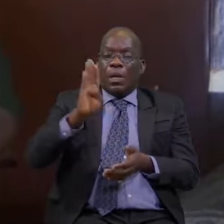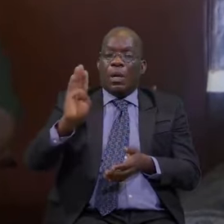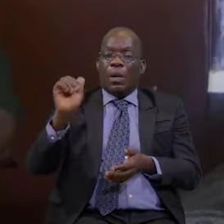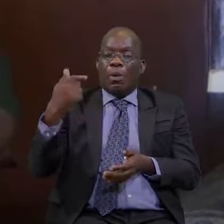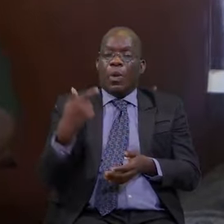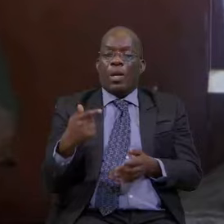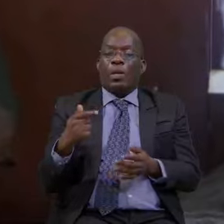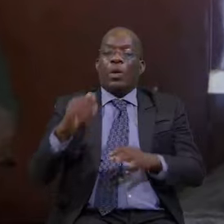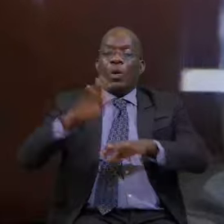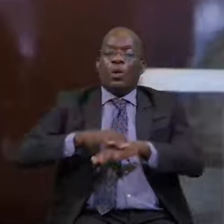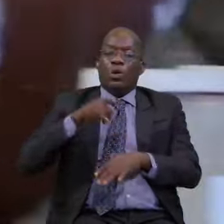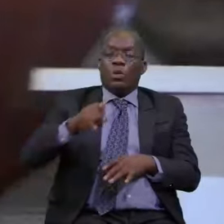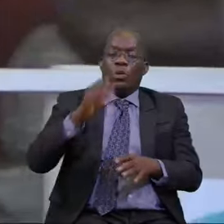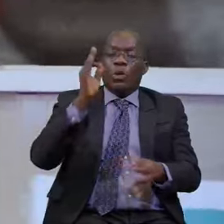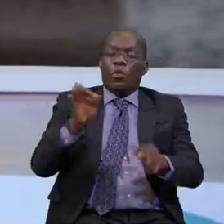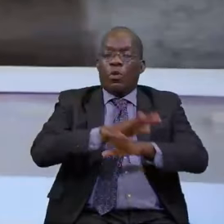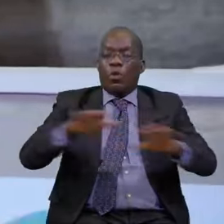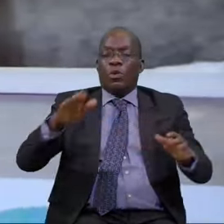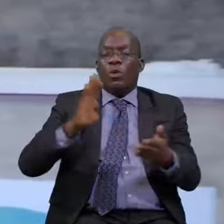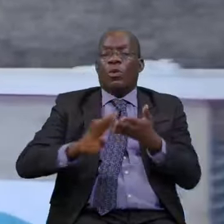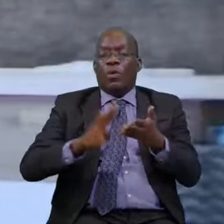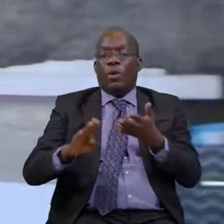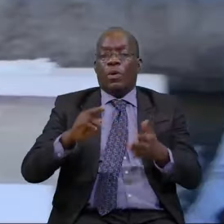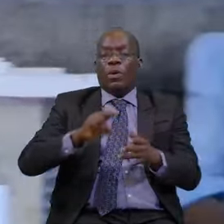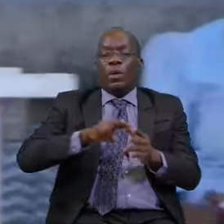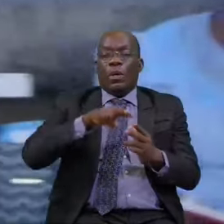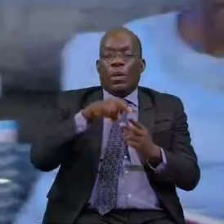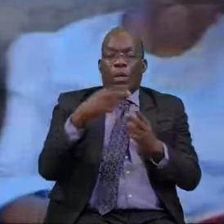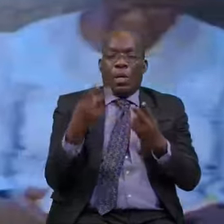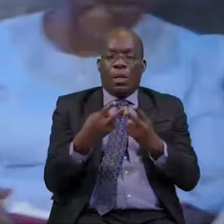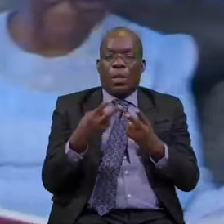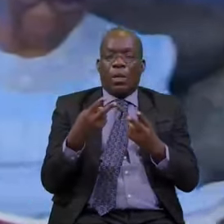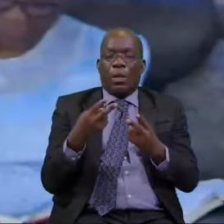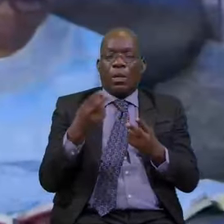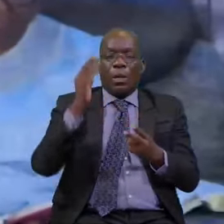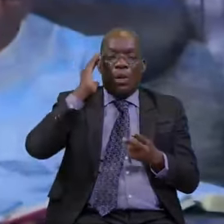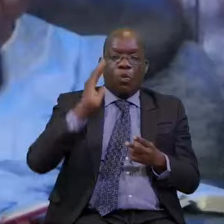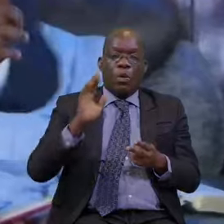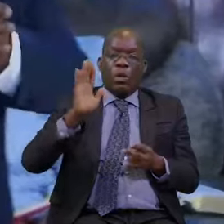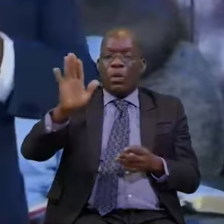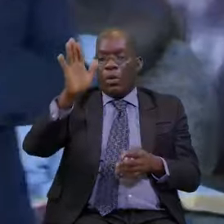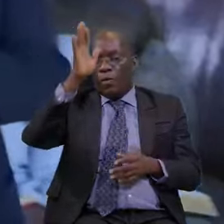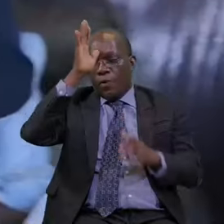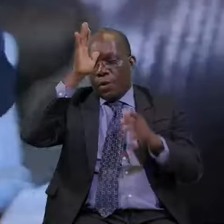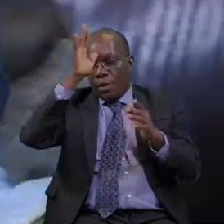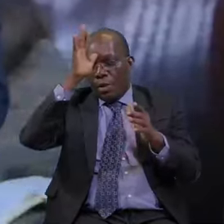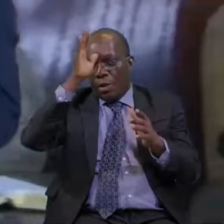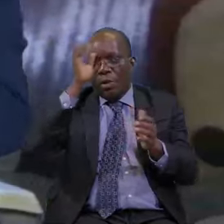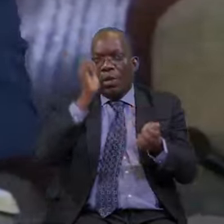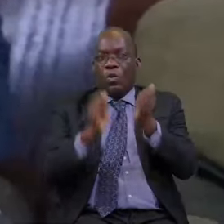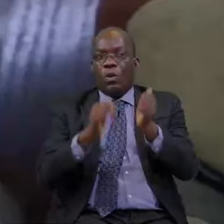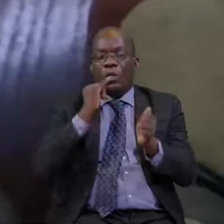à votre dos. Mais si vous ne pardonnez pas, votre Père qui est dans les